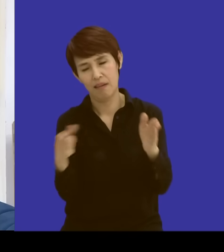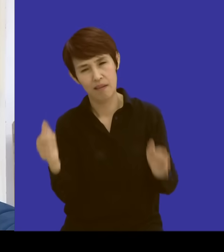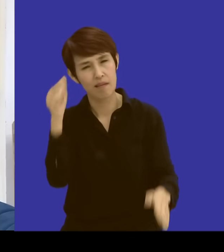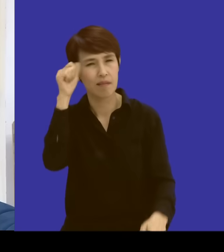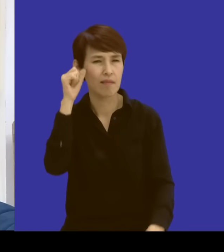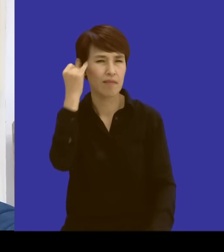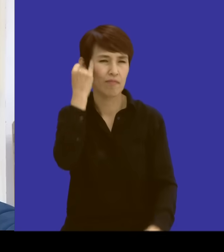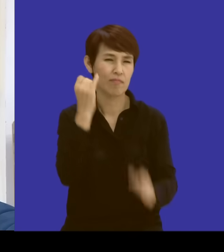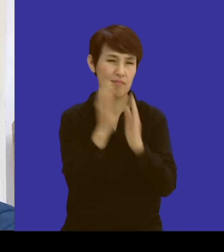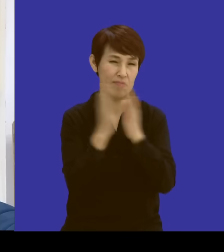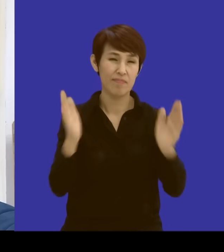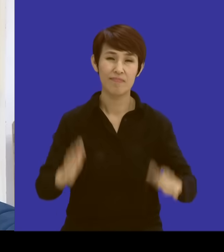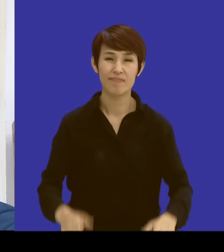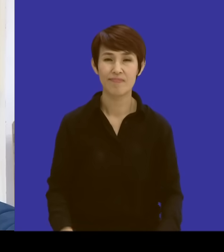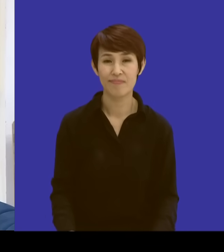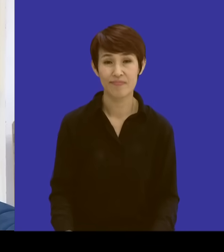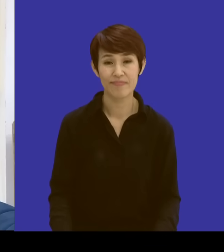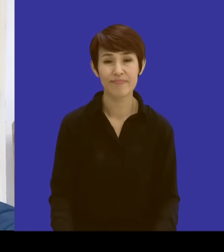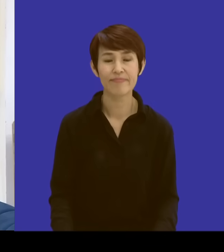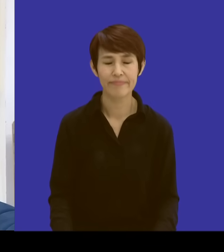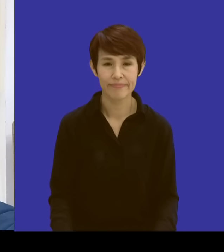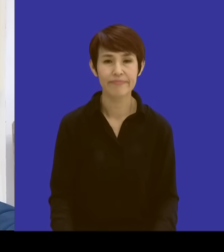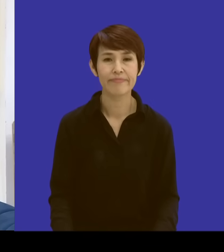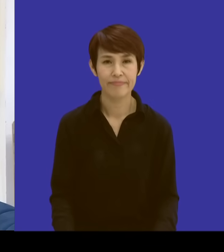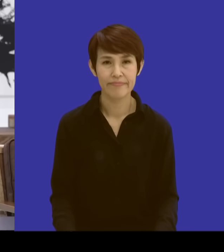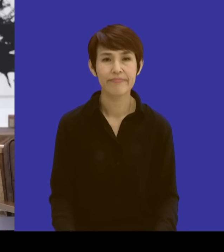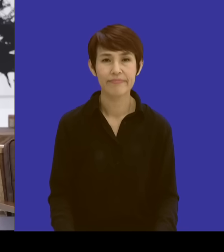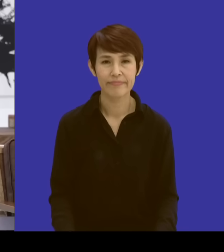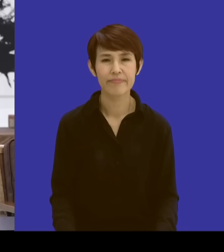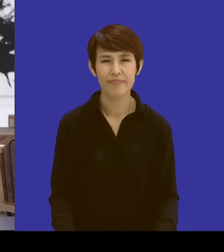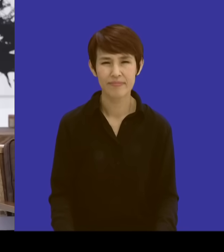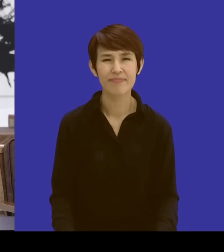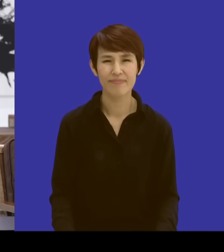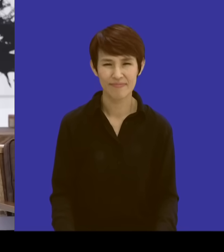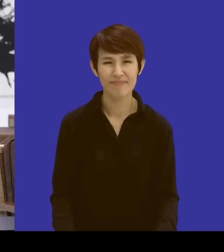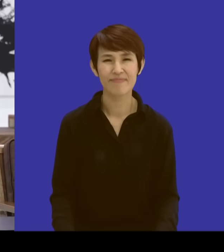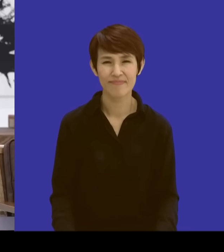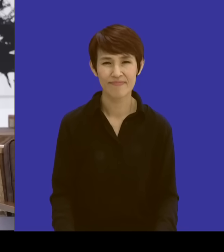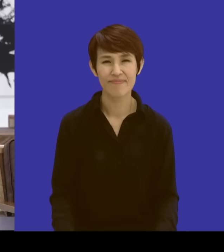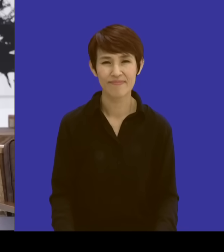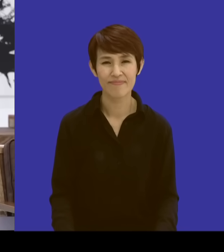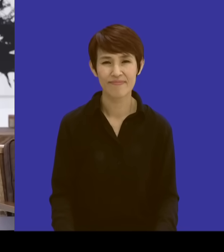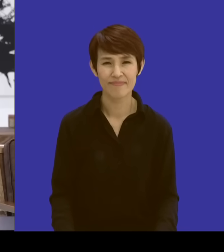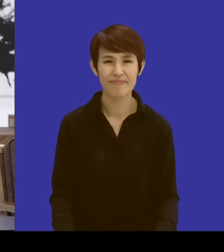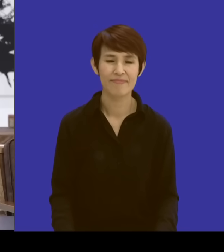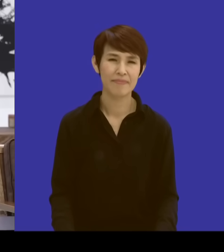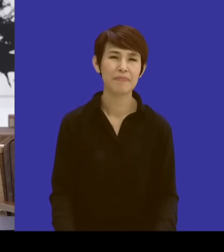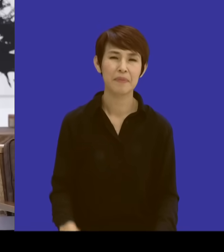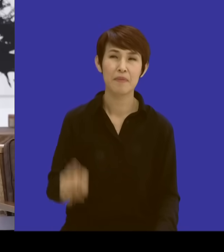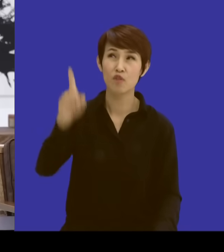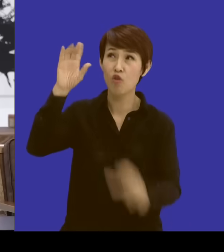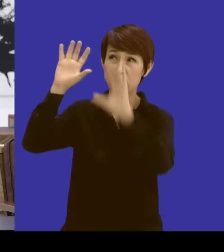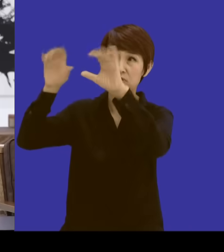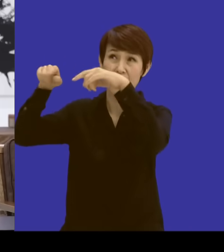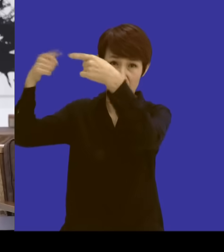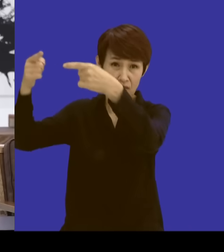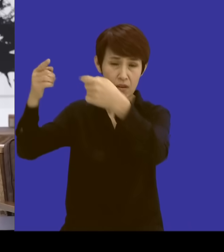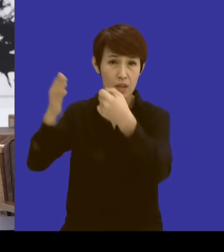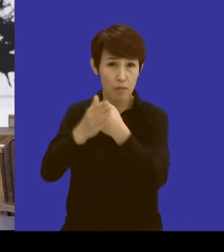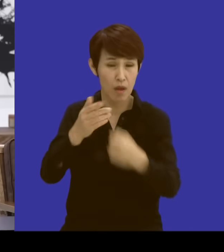이제 지나고 나서 그렇게 생각이 들더라고요. 예, 네. 예. 그런 얘기가 조금 자 천국 갔으니까 오지 마라.